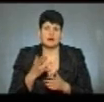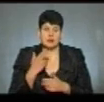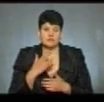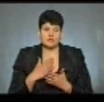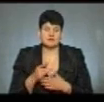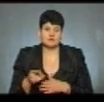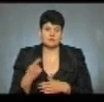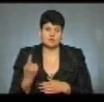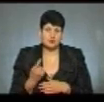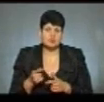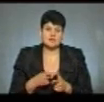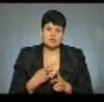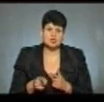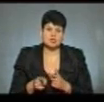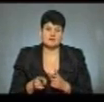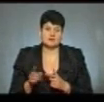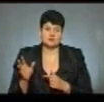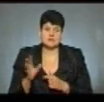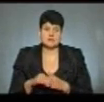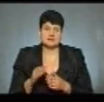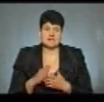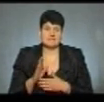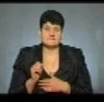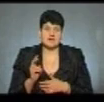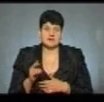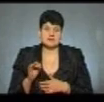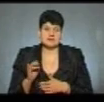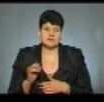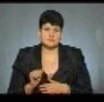і чи від усіх є вакцини?